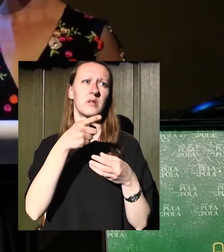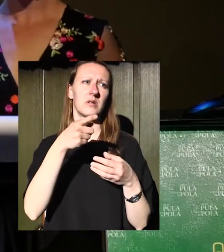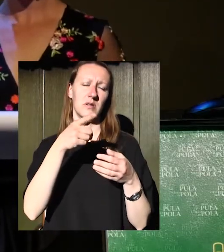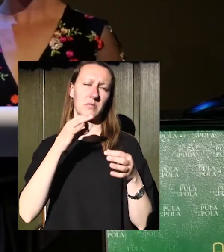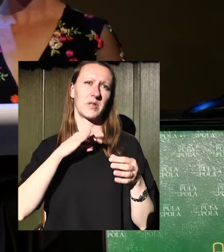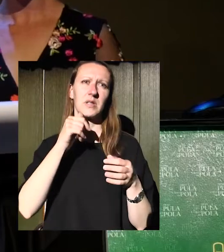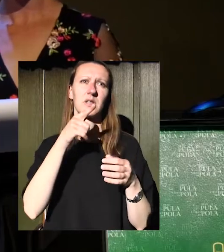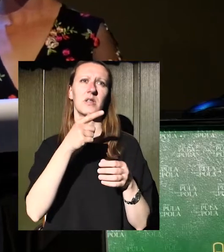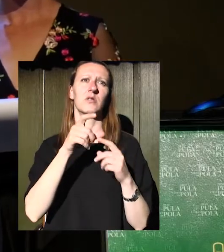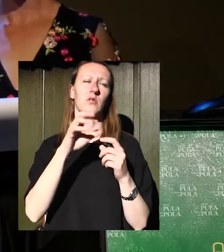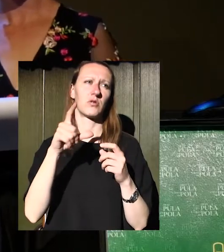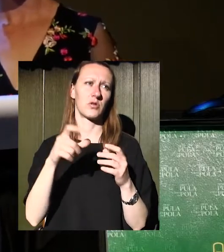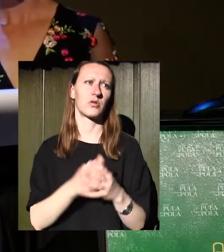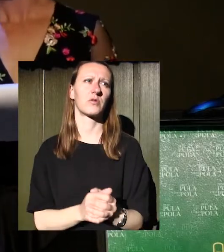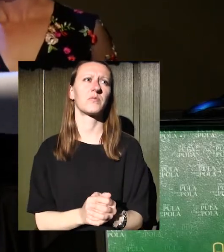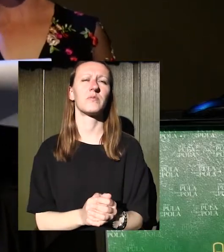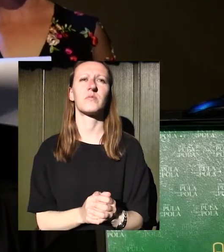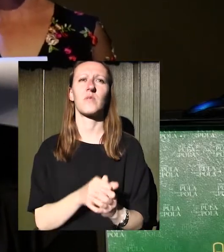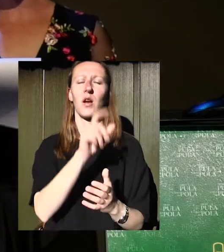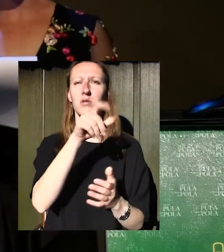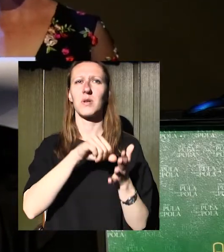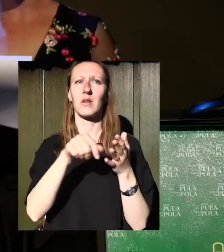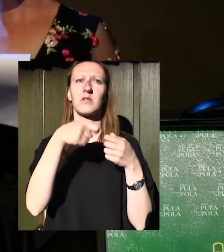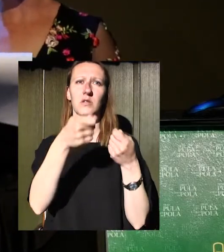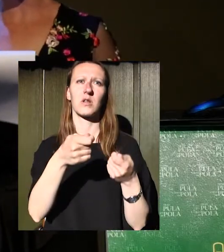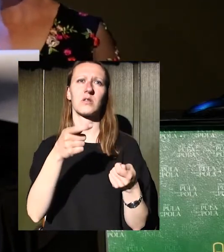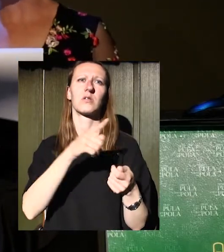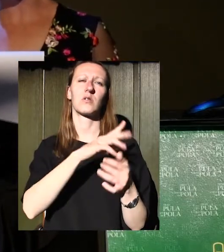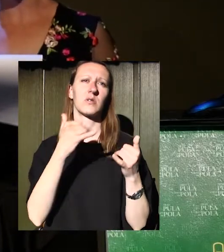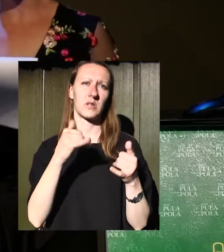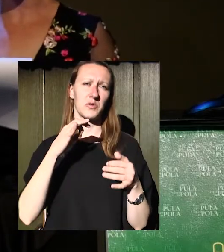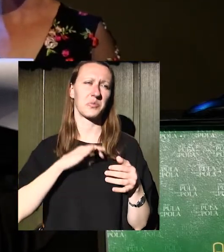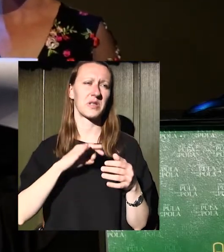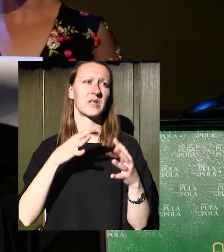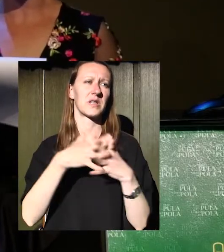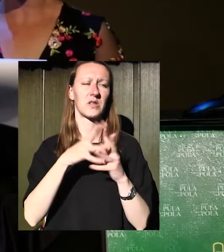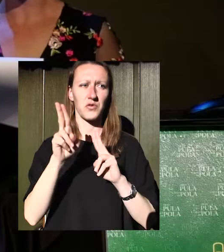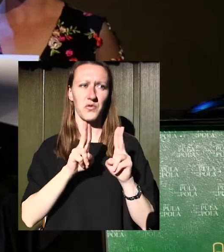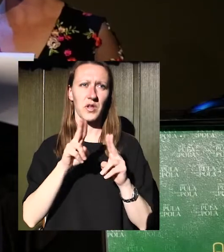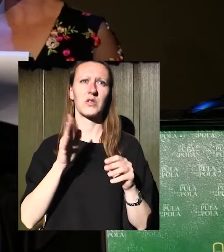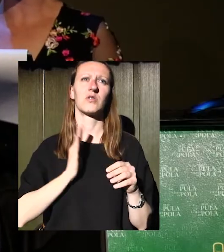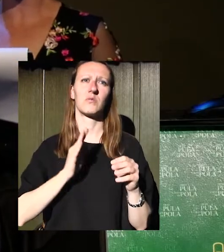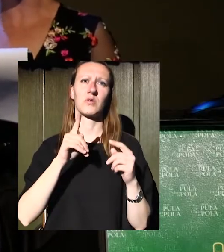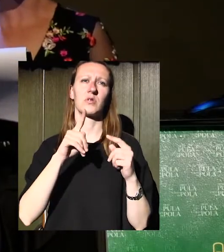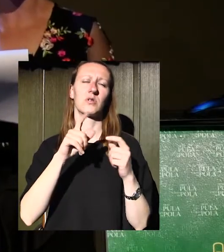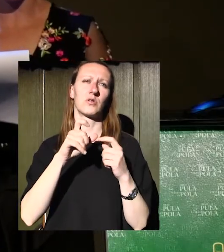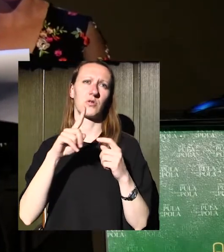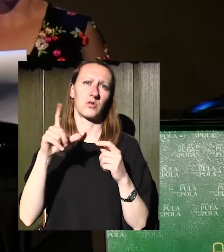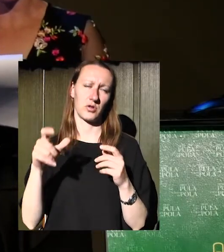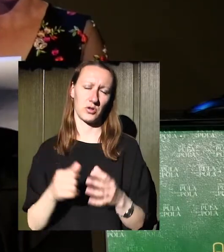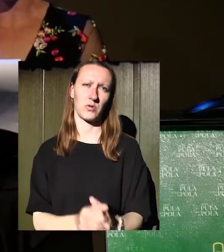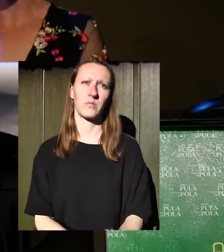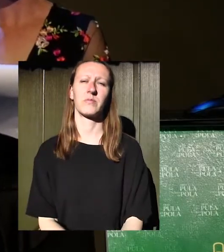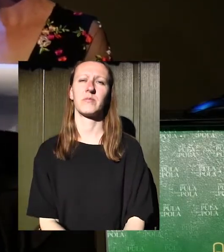Consiglio Municipale, il signor Tiziano Sošić. Laureatima će nagrade uručiti dosadašnji predsjednik gradskog vijeća, gospodin